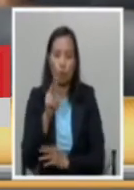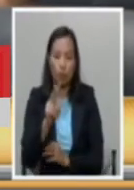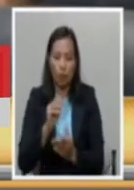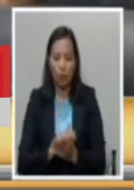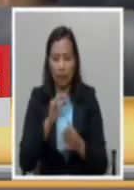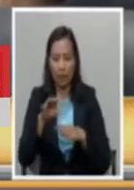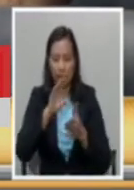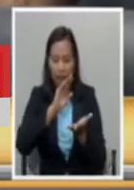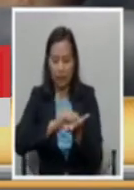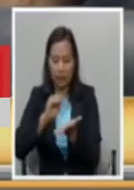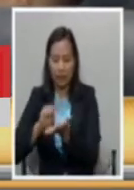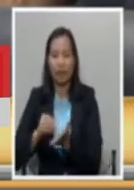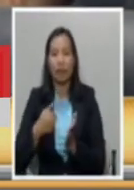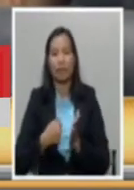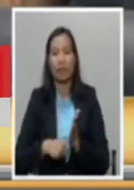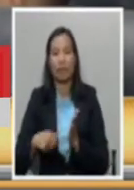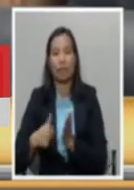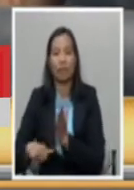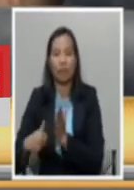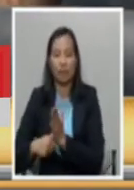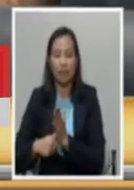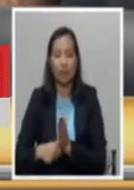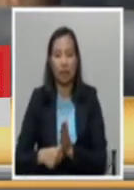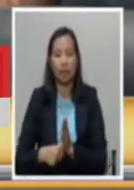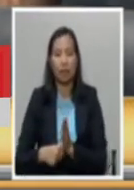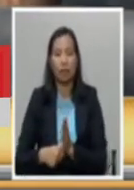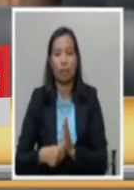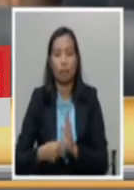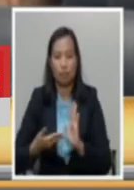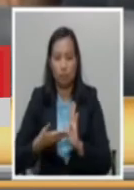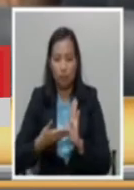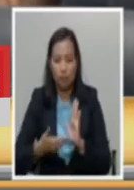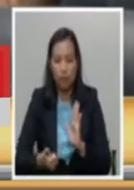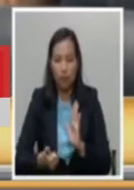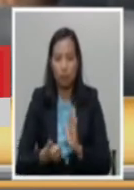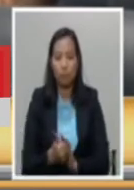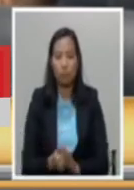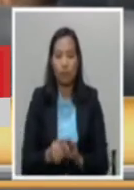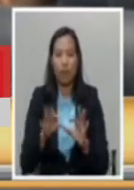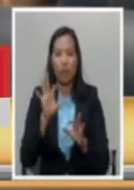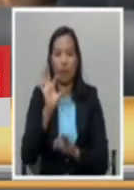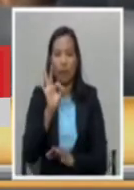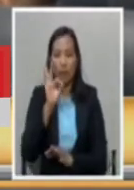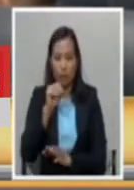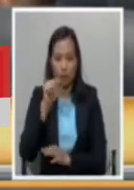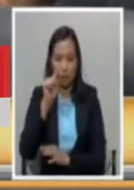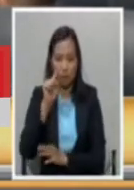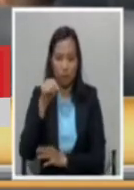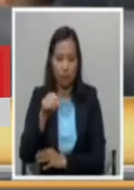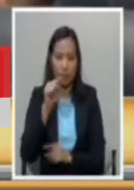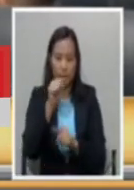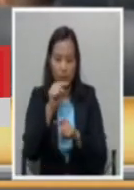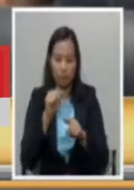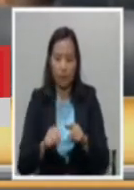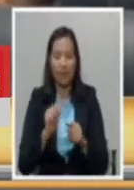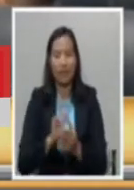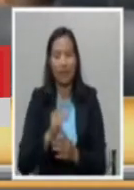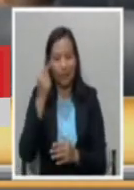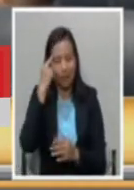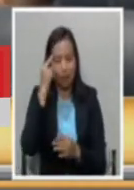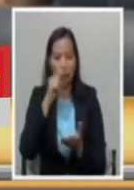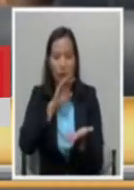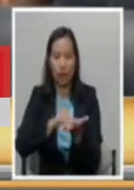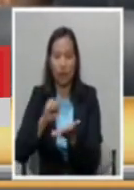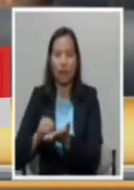เก็บรายได้ภาษีมูลค่าเพิ่มติดลบ 9.1% ครับท่านประธาน แล้วการคาดการณ์ว่ารายได้ที่จะจัดเก็บ